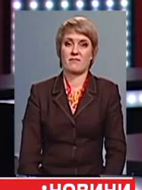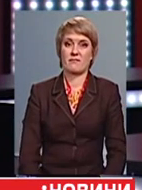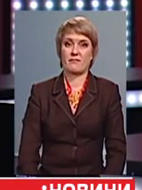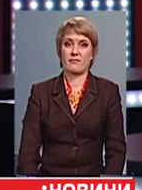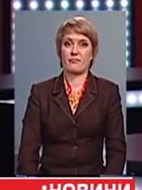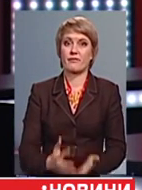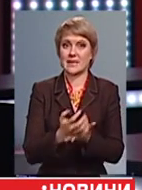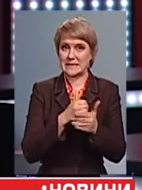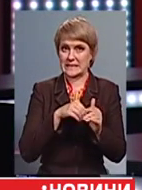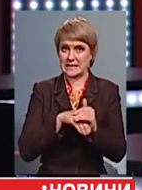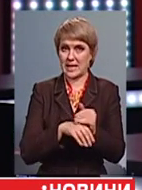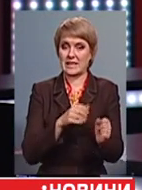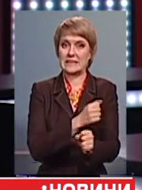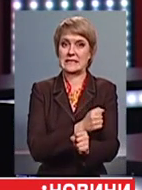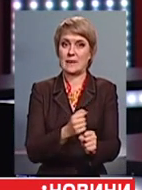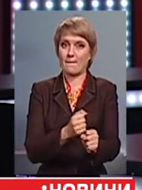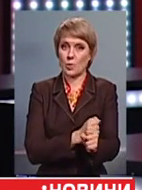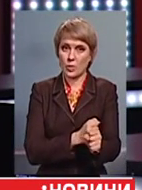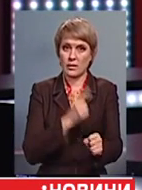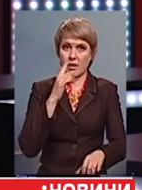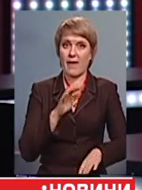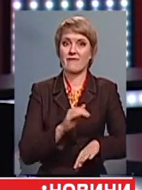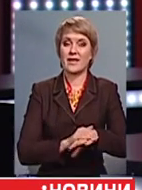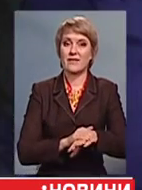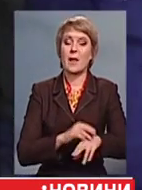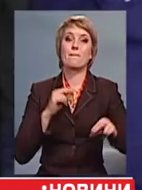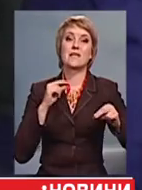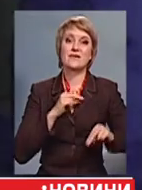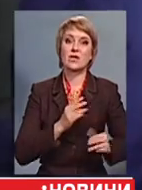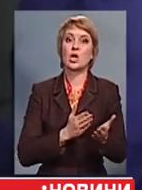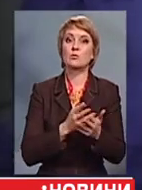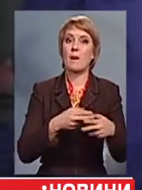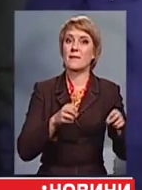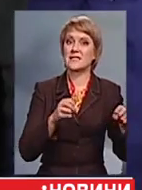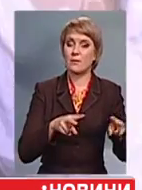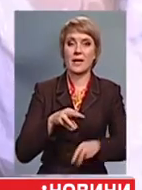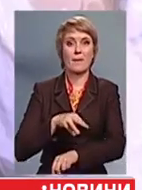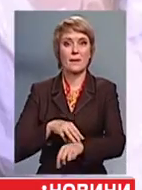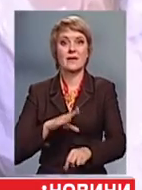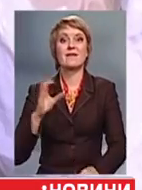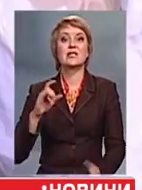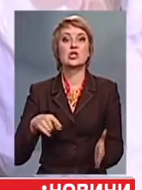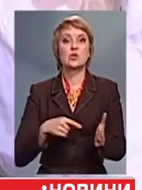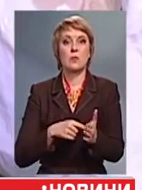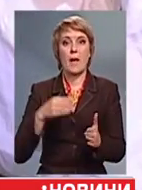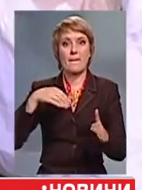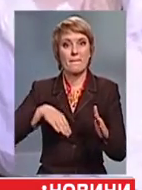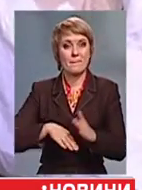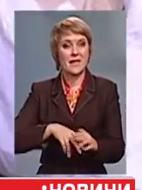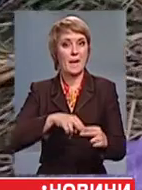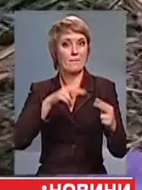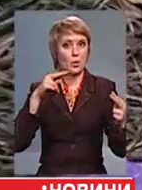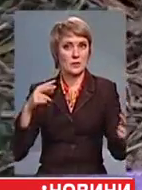Склад зброї виявили працівники Служби безпеки та міліції у Сумах. Під одним із мостів через річку Псел вони знайшли